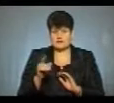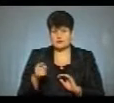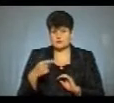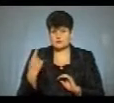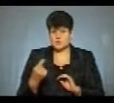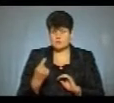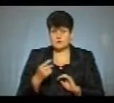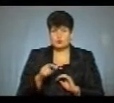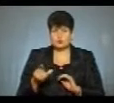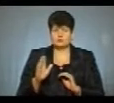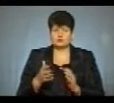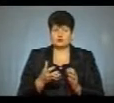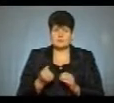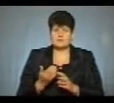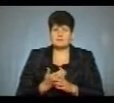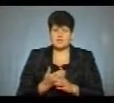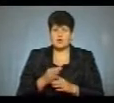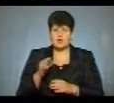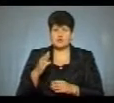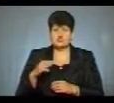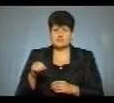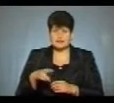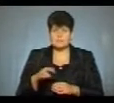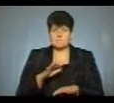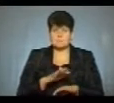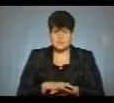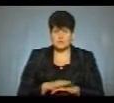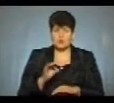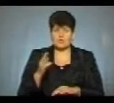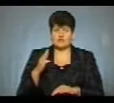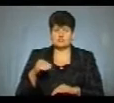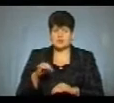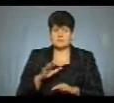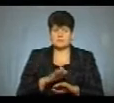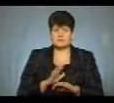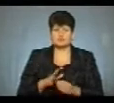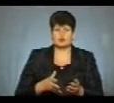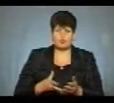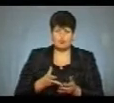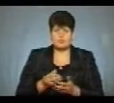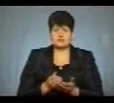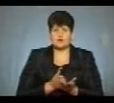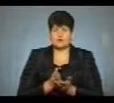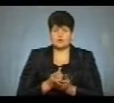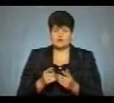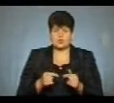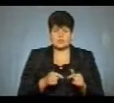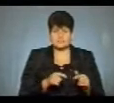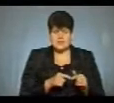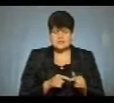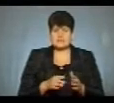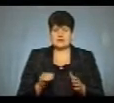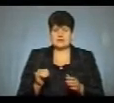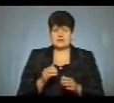області, люди будуть отримувати пільги через Ощадбанк. Тобто Ощадбанк буде проплачувати на обслуговуючі організації, але потрібно зрозуміти,